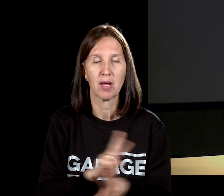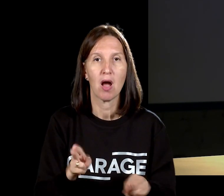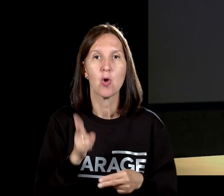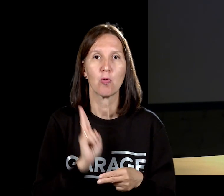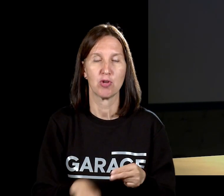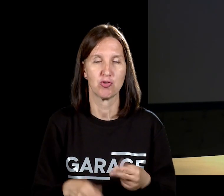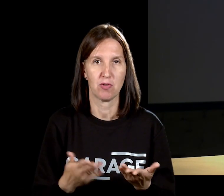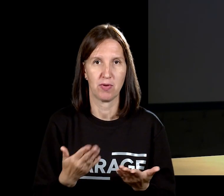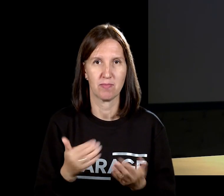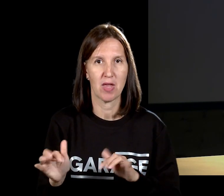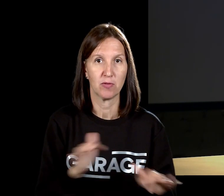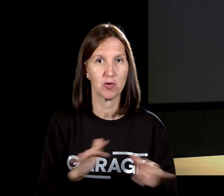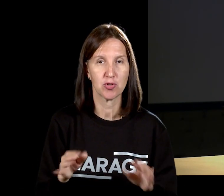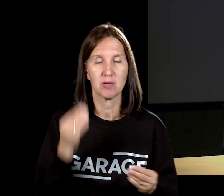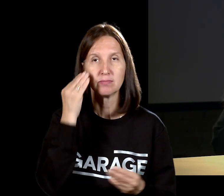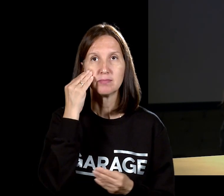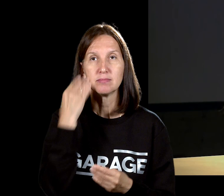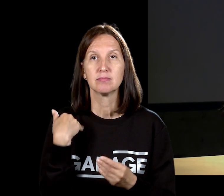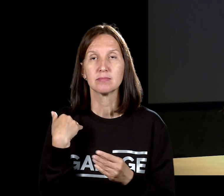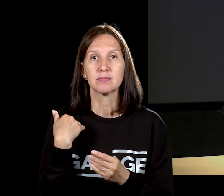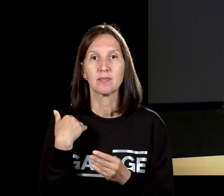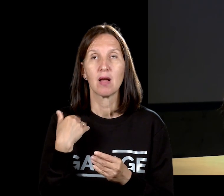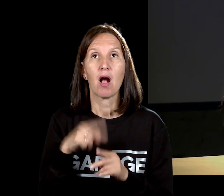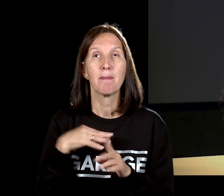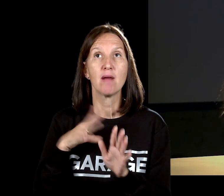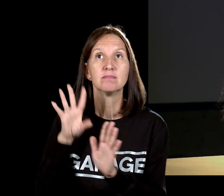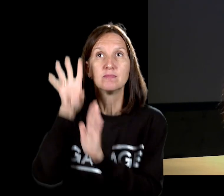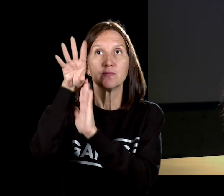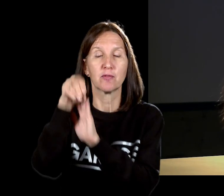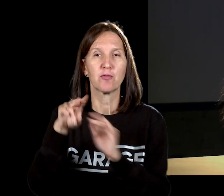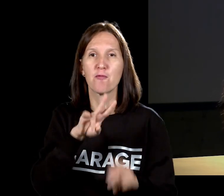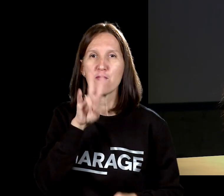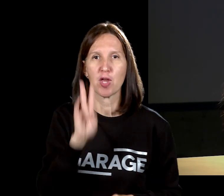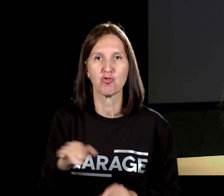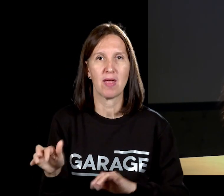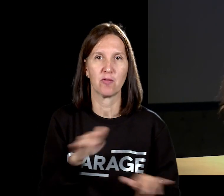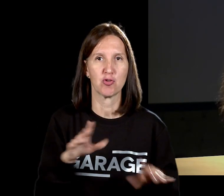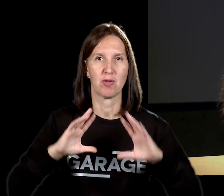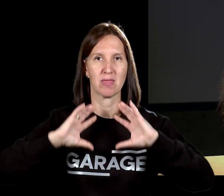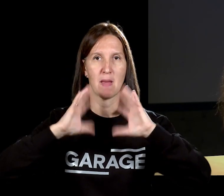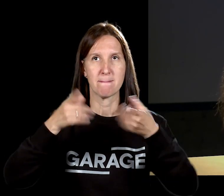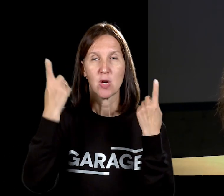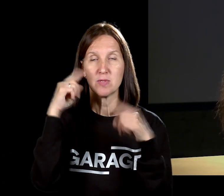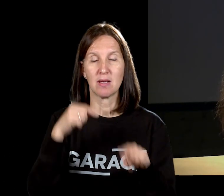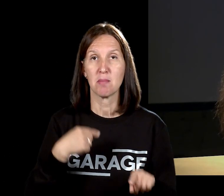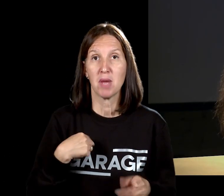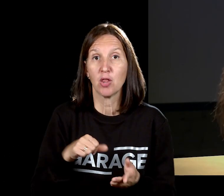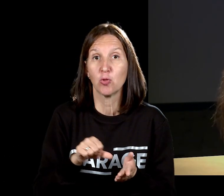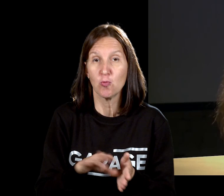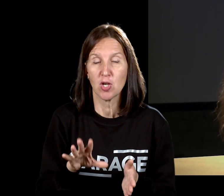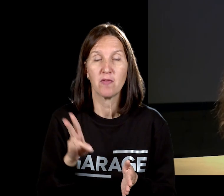нам движения, как выхода вот в это самое движение мироздания, некое вечное, в котором мы никак не участвуем,